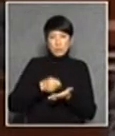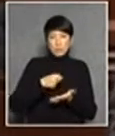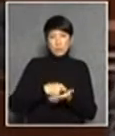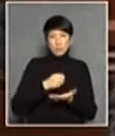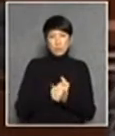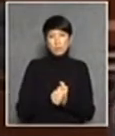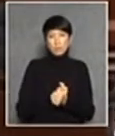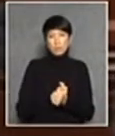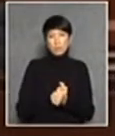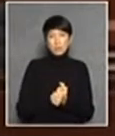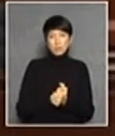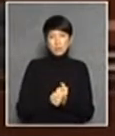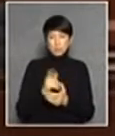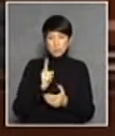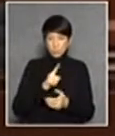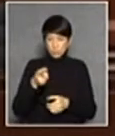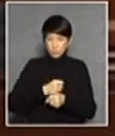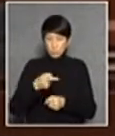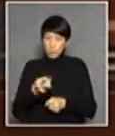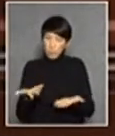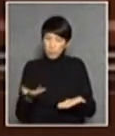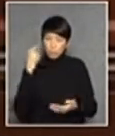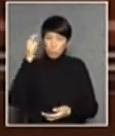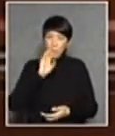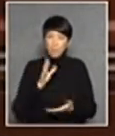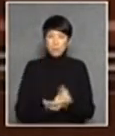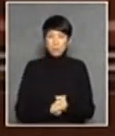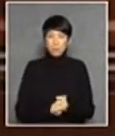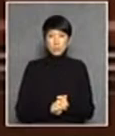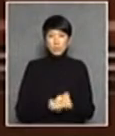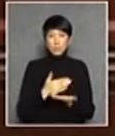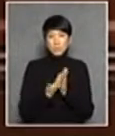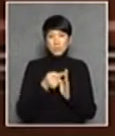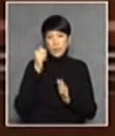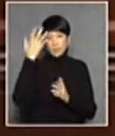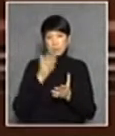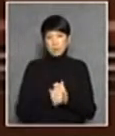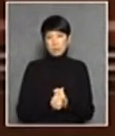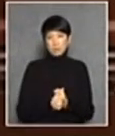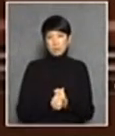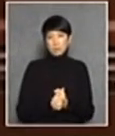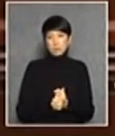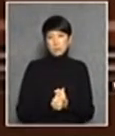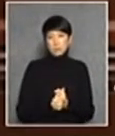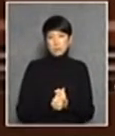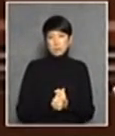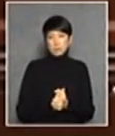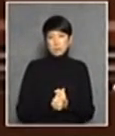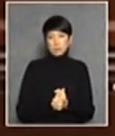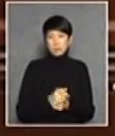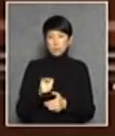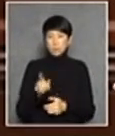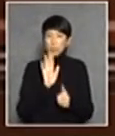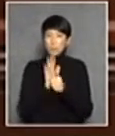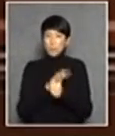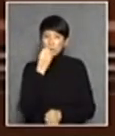啦。點解要搞成咁？我想問，為乜啫？係咪為你話啊？我哋覺得為咗香港嘅